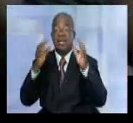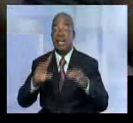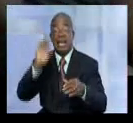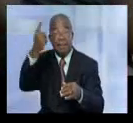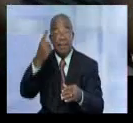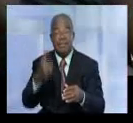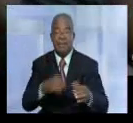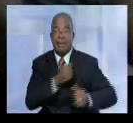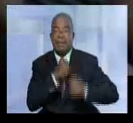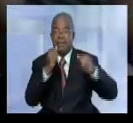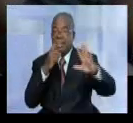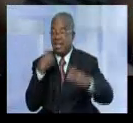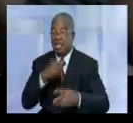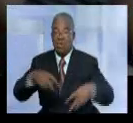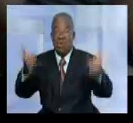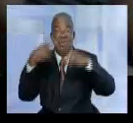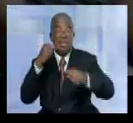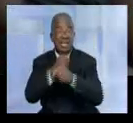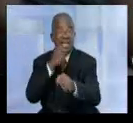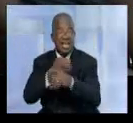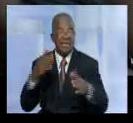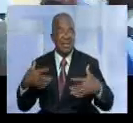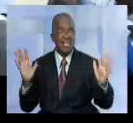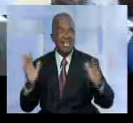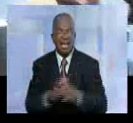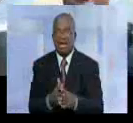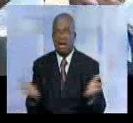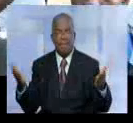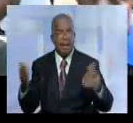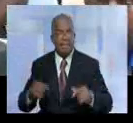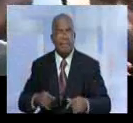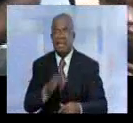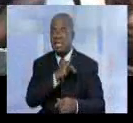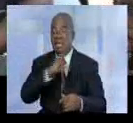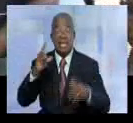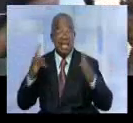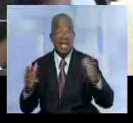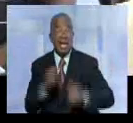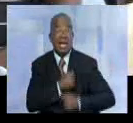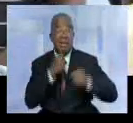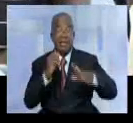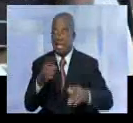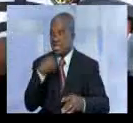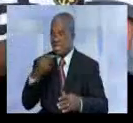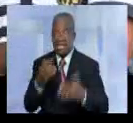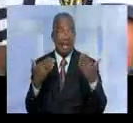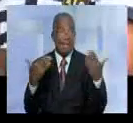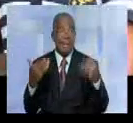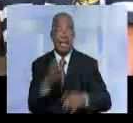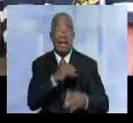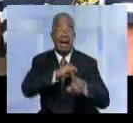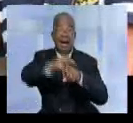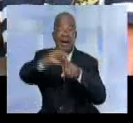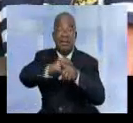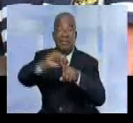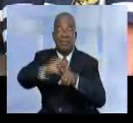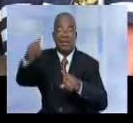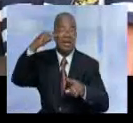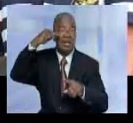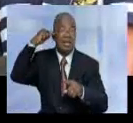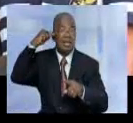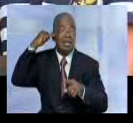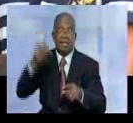en prenant l'exemple de plusieurs sous-officiers et officiers, dont le colonel-major Boniface Conan, actuellement en formation en